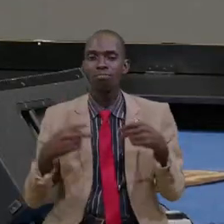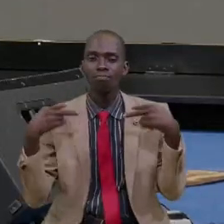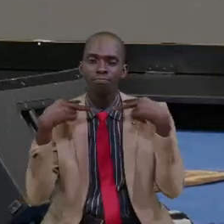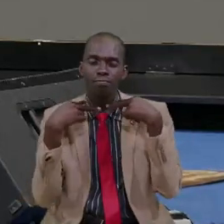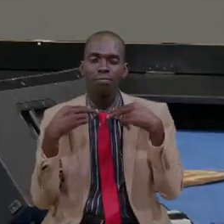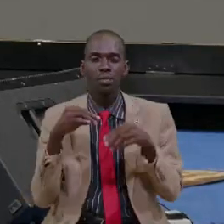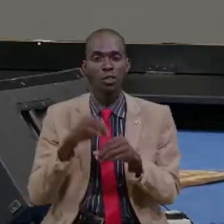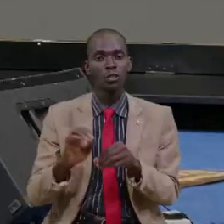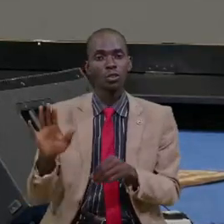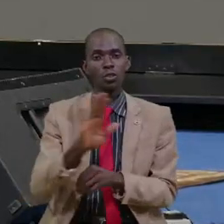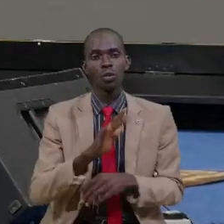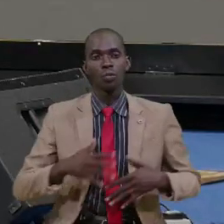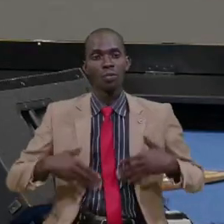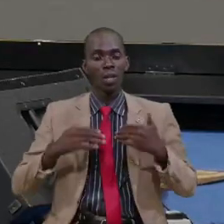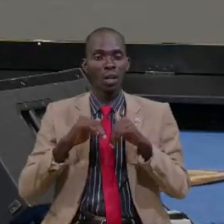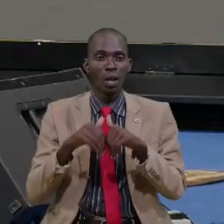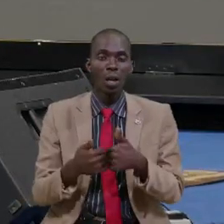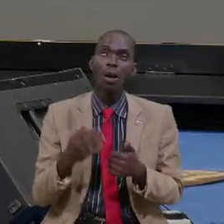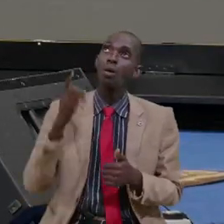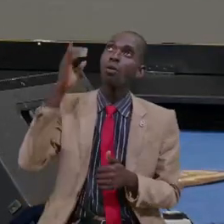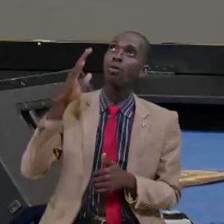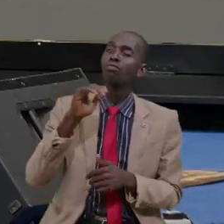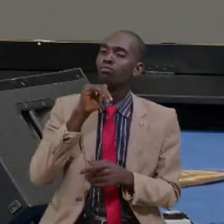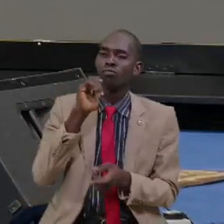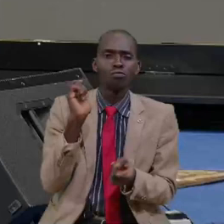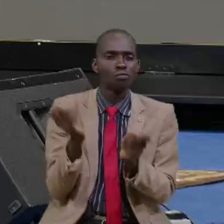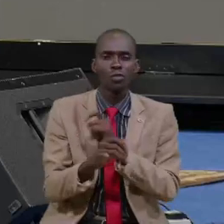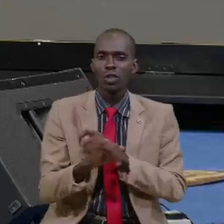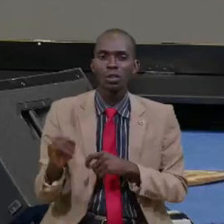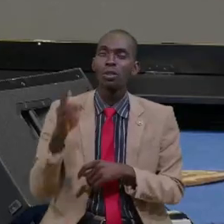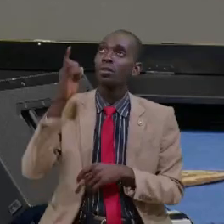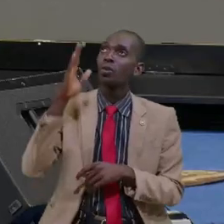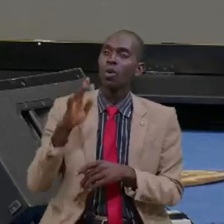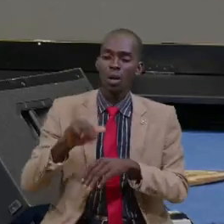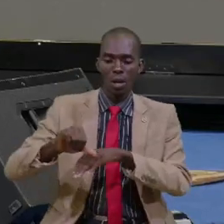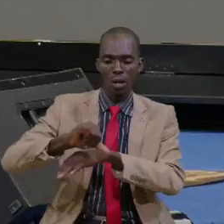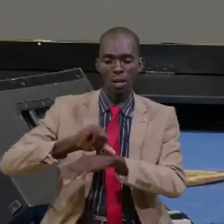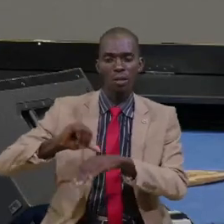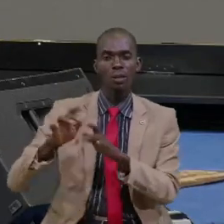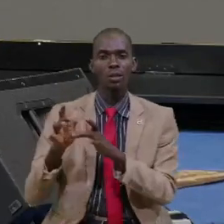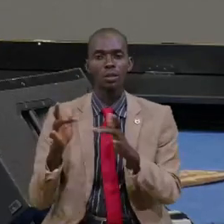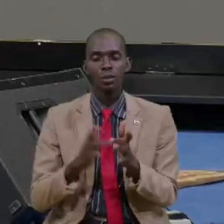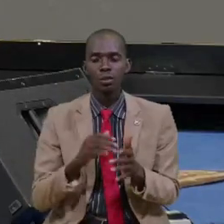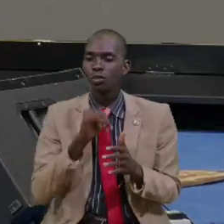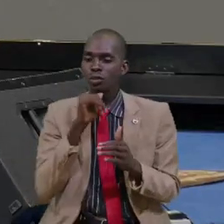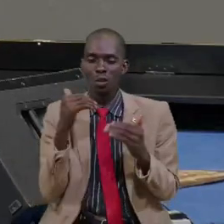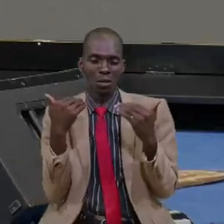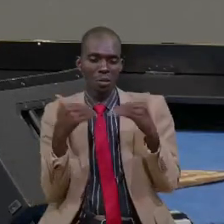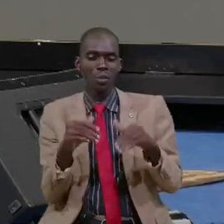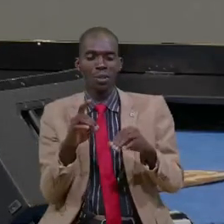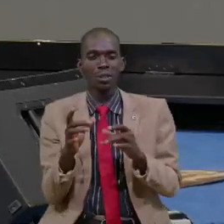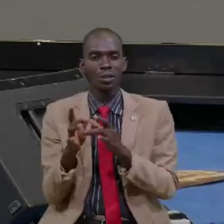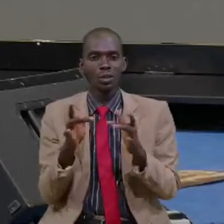les jougs de ta vie, comment Dieu, le Dieu inchangeable, a oint Jésus-Christ de Nazareth,